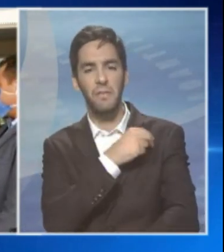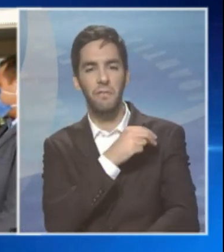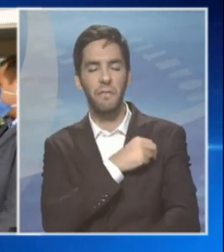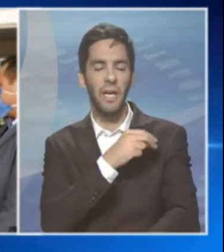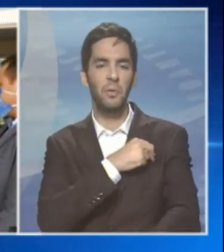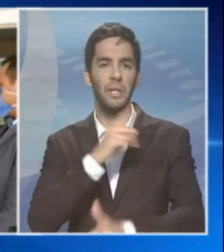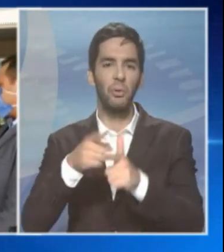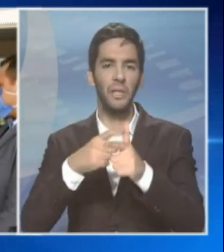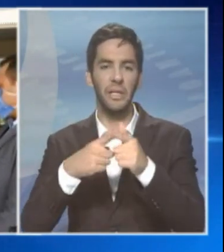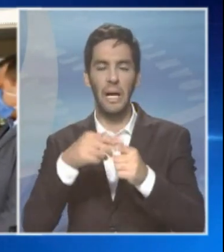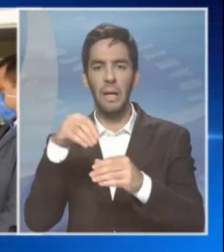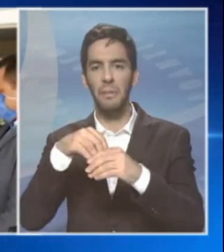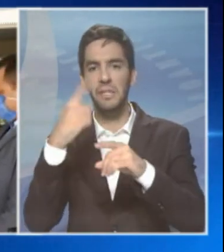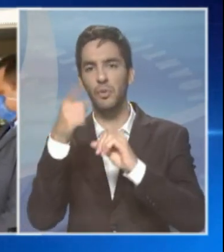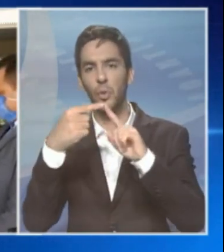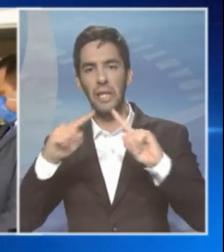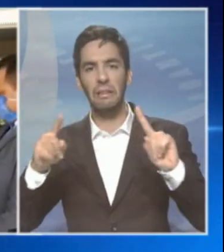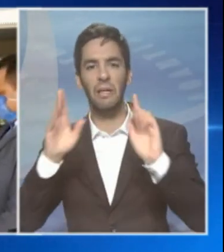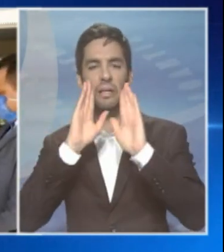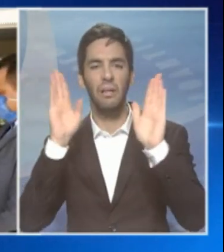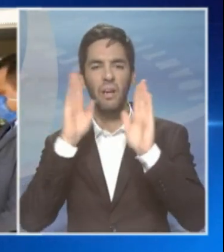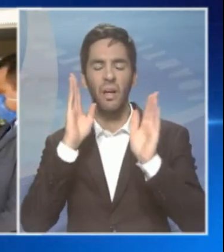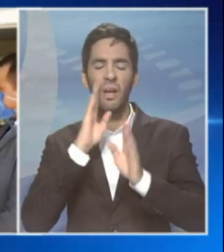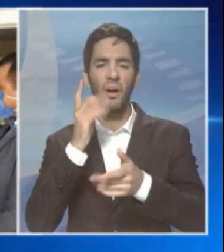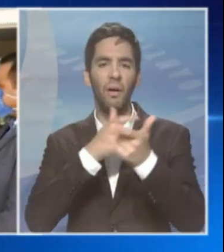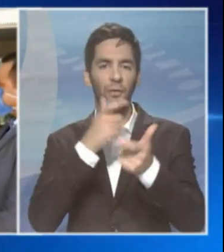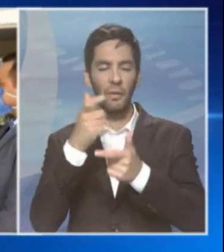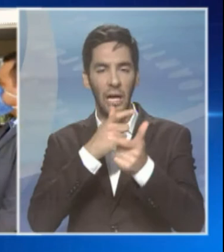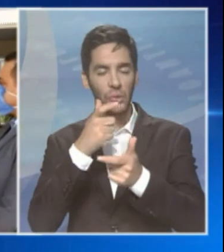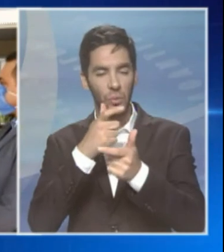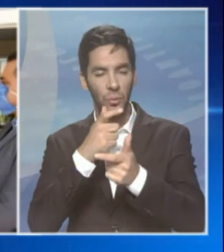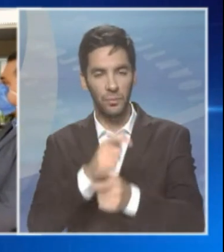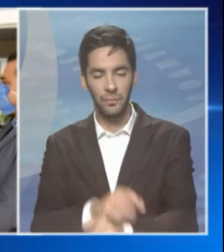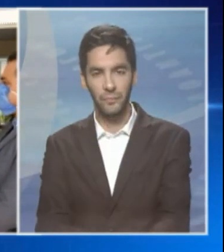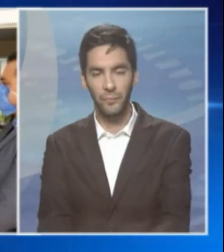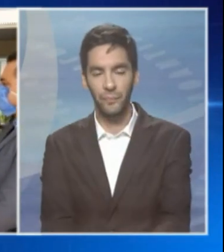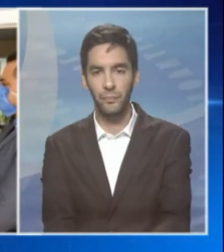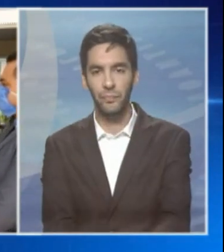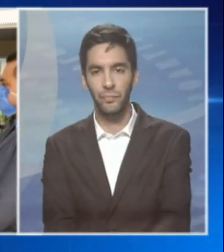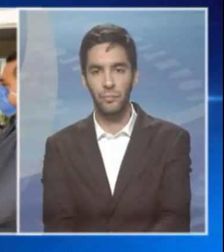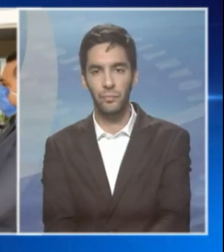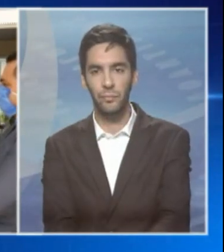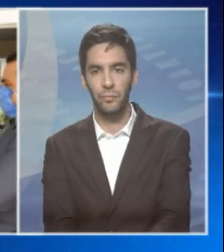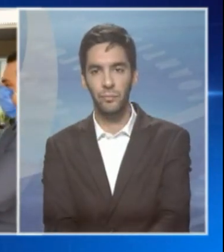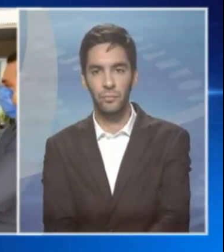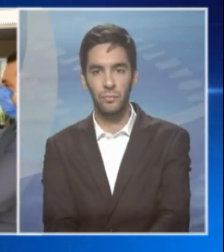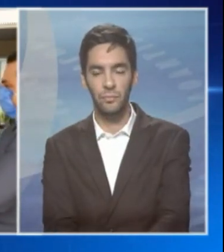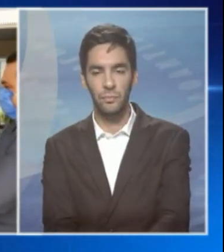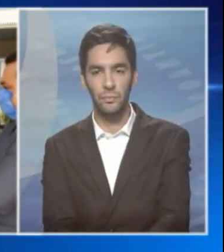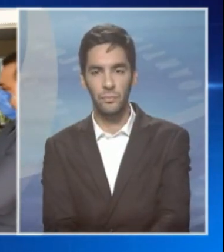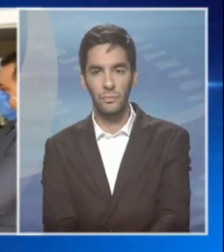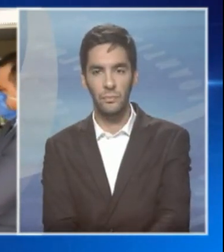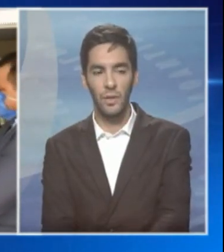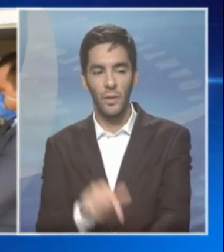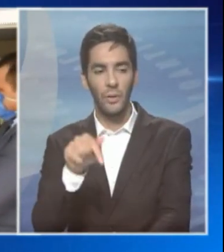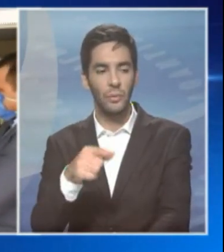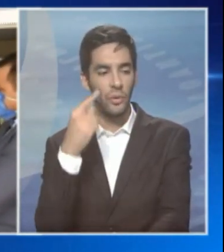με αναρτήσεις στα μέσα κοινωνικής δικτύωσης. Επειδή όμως οι πολλοί στον χώρο της